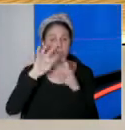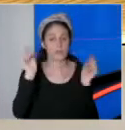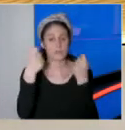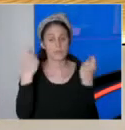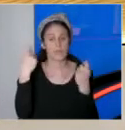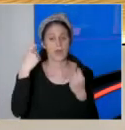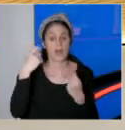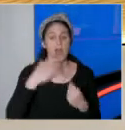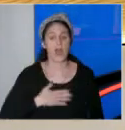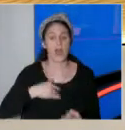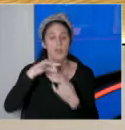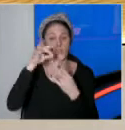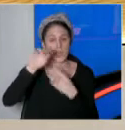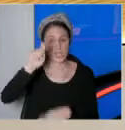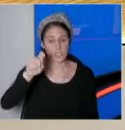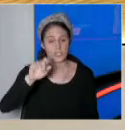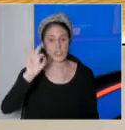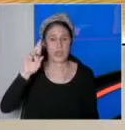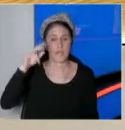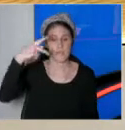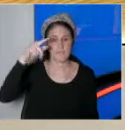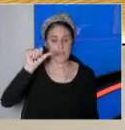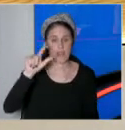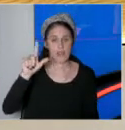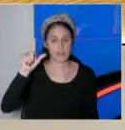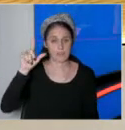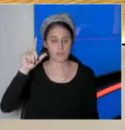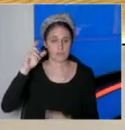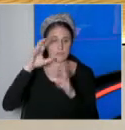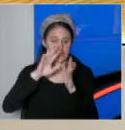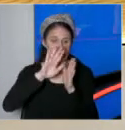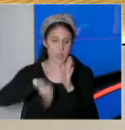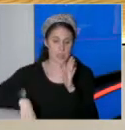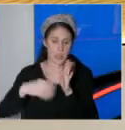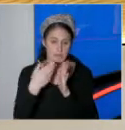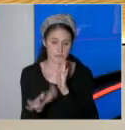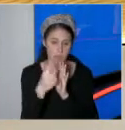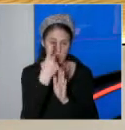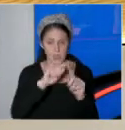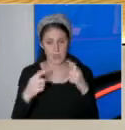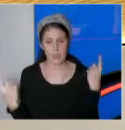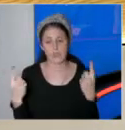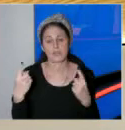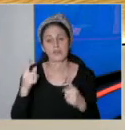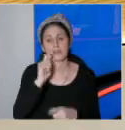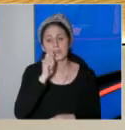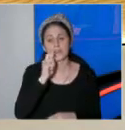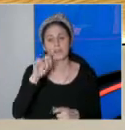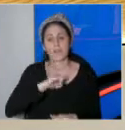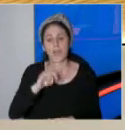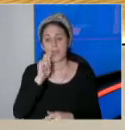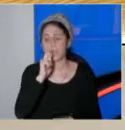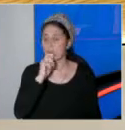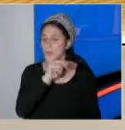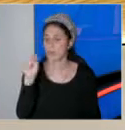חנוכנסת של רפאל כהן, הוא מאתר אחר. במסגרת הפרויקט מתראיינים חברי כנסת שונים על נושאים לא אקטואליים.